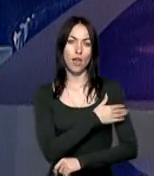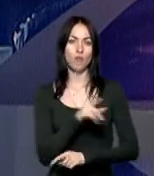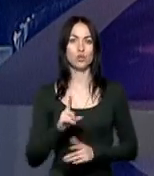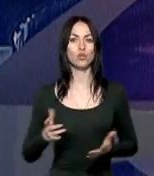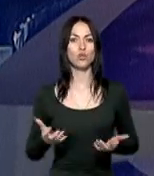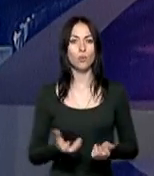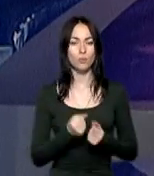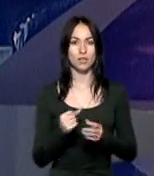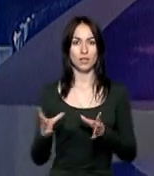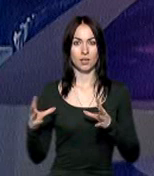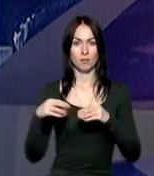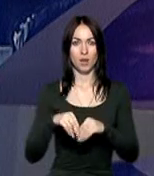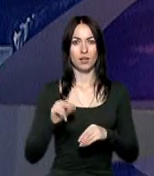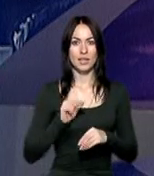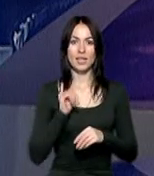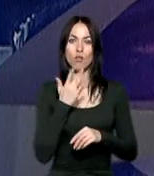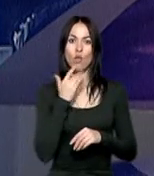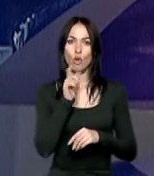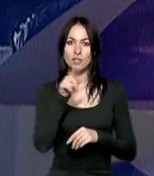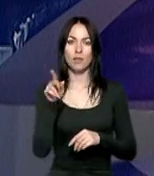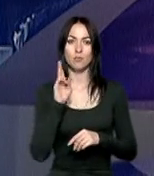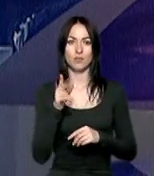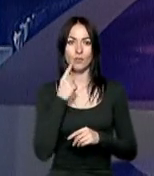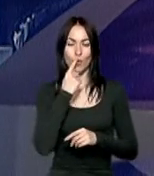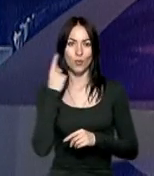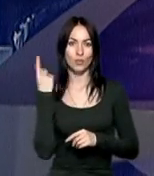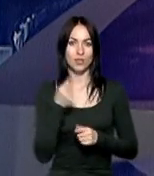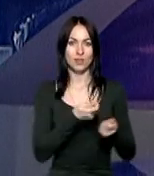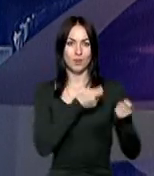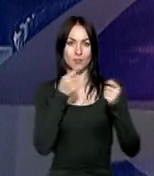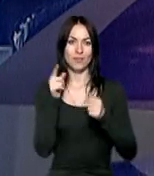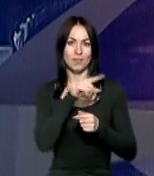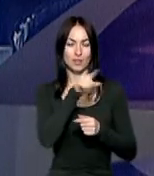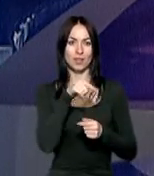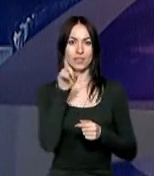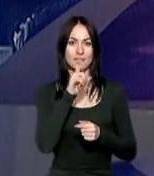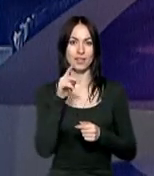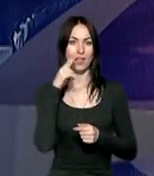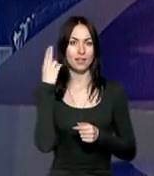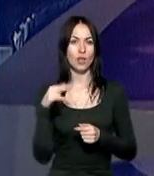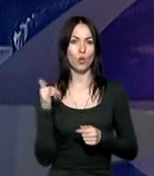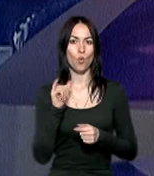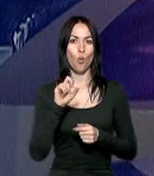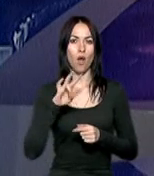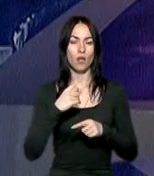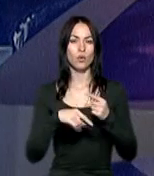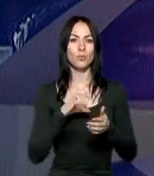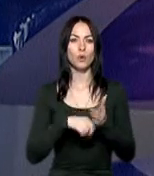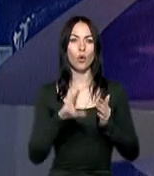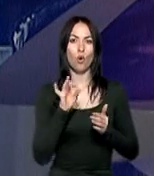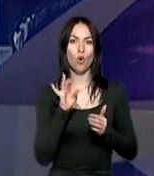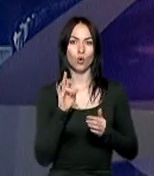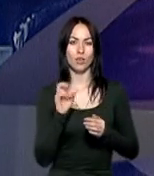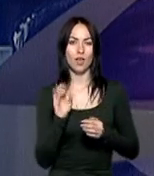та іноземців, яких минулого тижня евакуювали з китайського Уханю через спалах коронавірусу. Як збиралися у дорогу